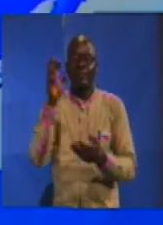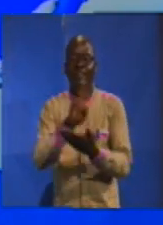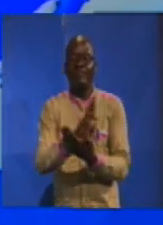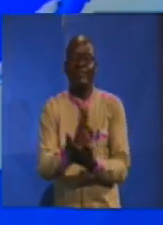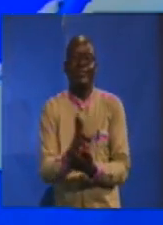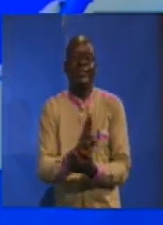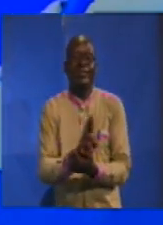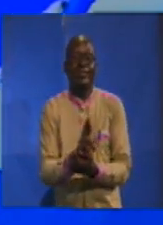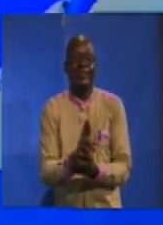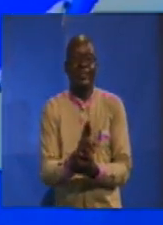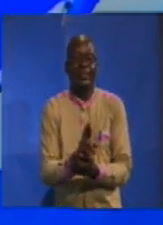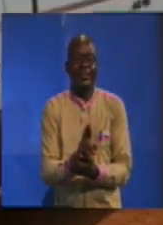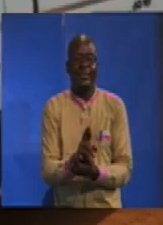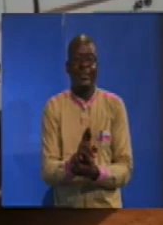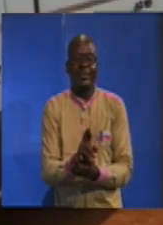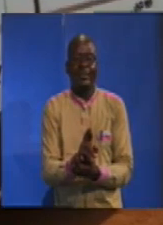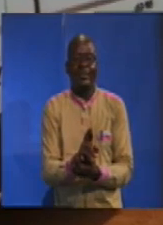Ilboudo Moumouni Barou.